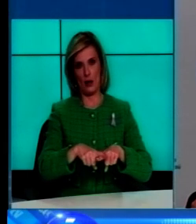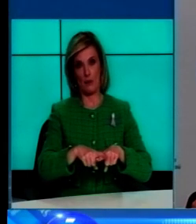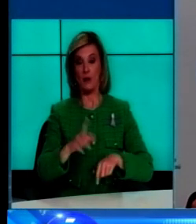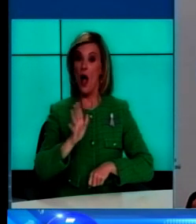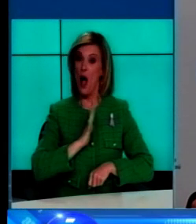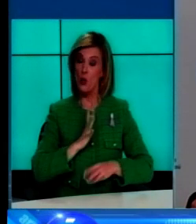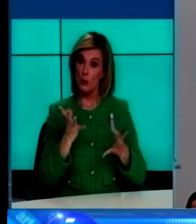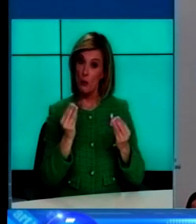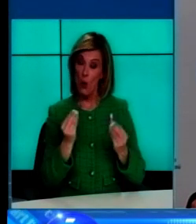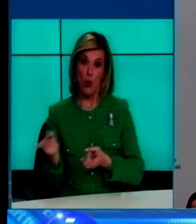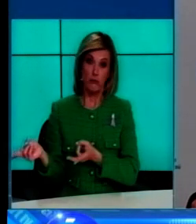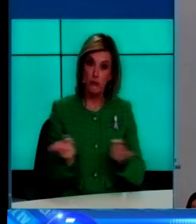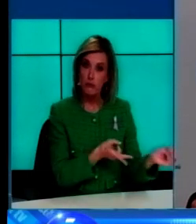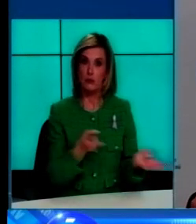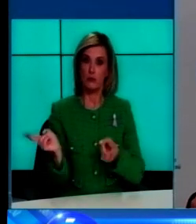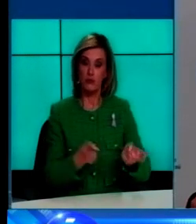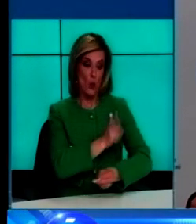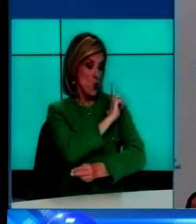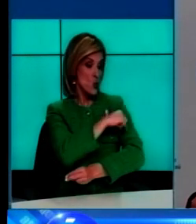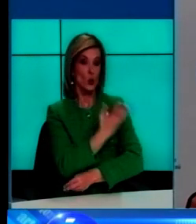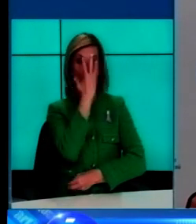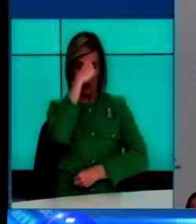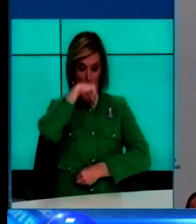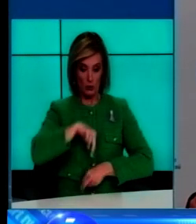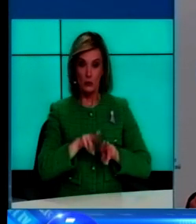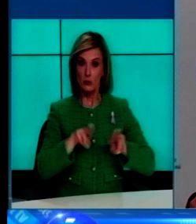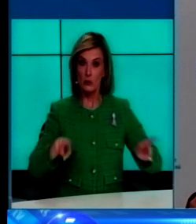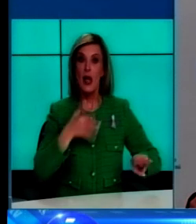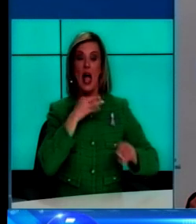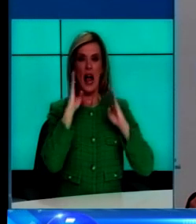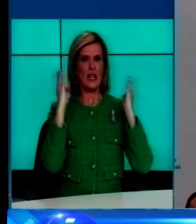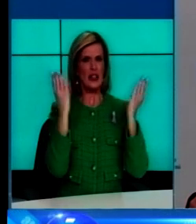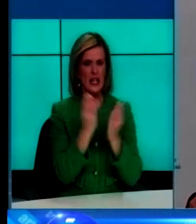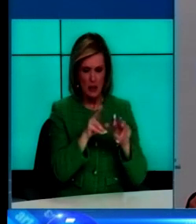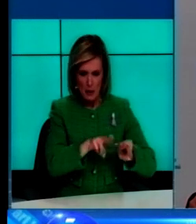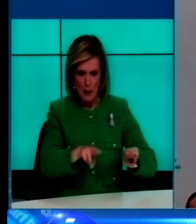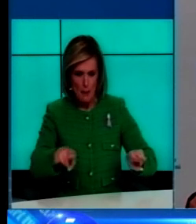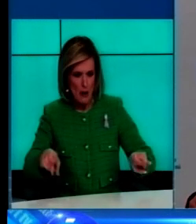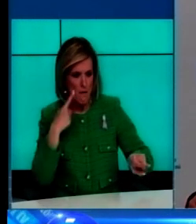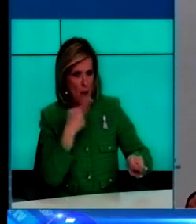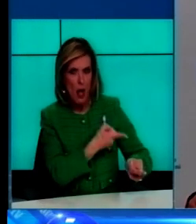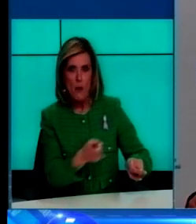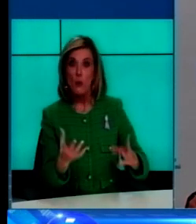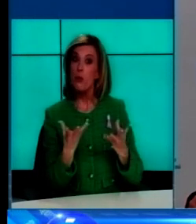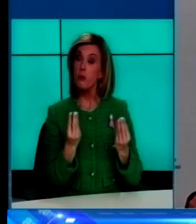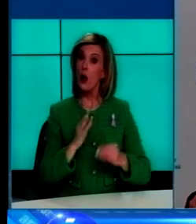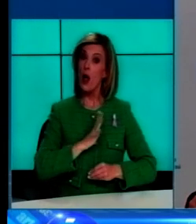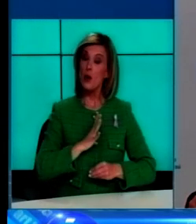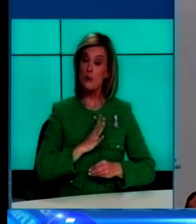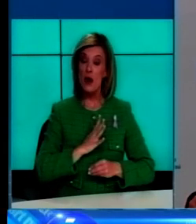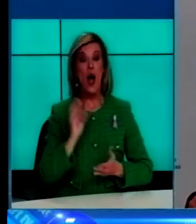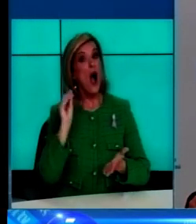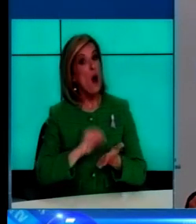στο νοσοκομείο και διασωληνώθηκαν, μπήκαν στις μονάδες συντατικής θεραπείας ή δυστυχώς